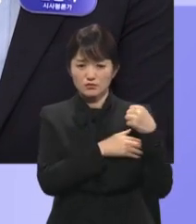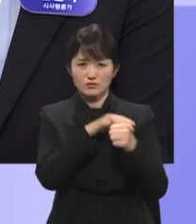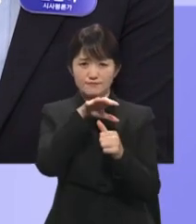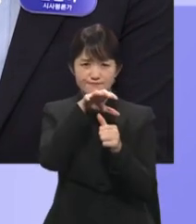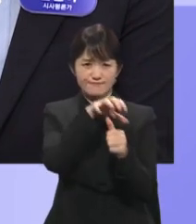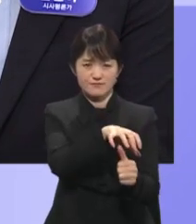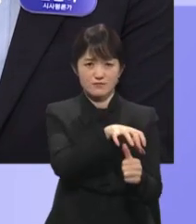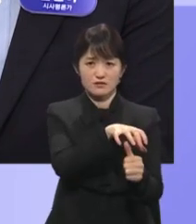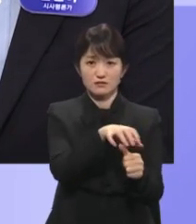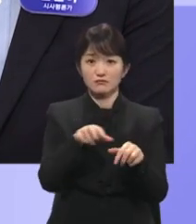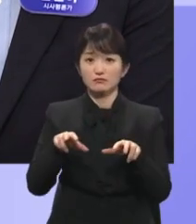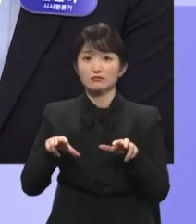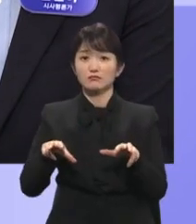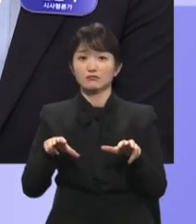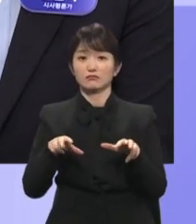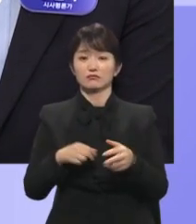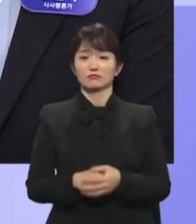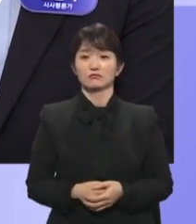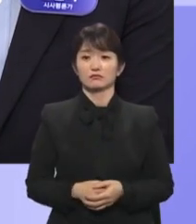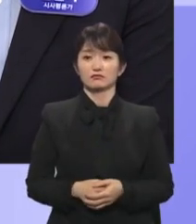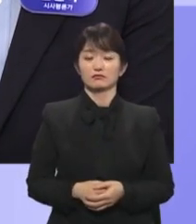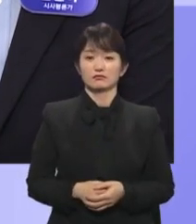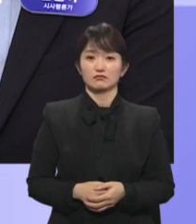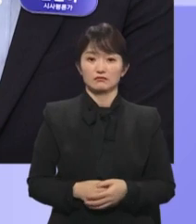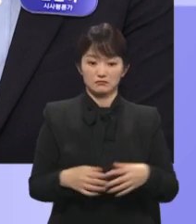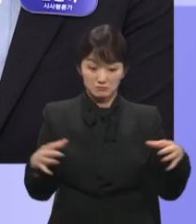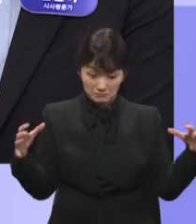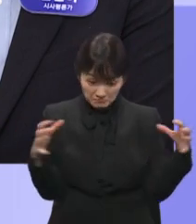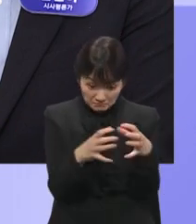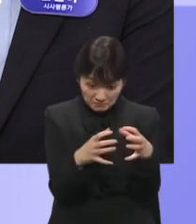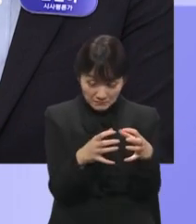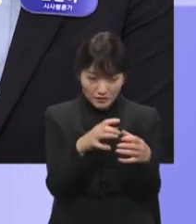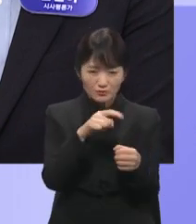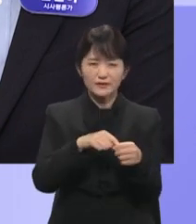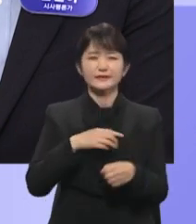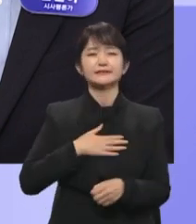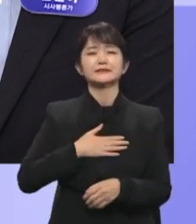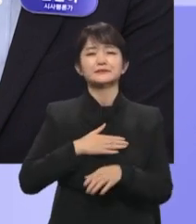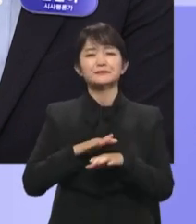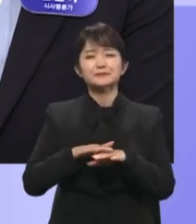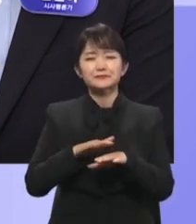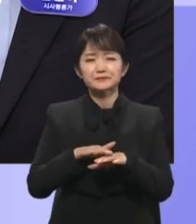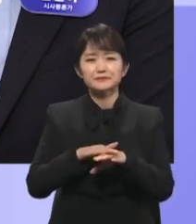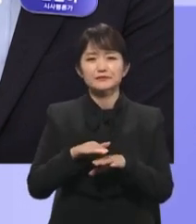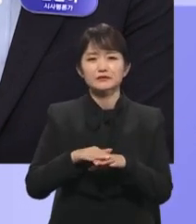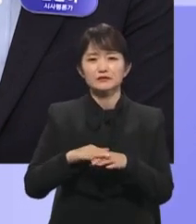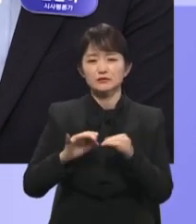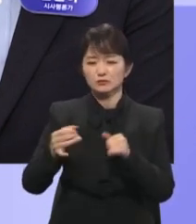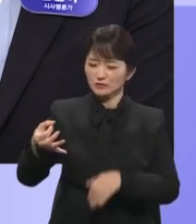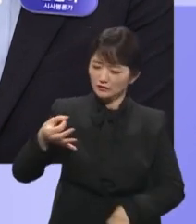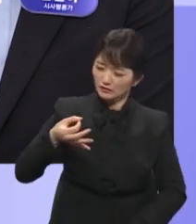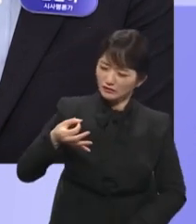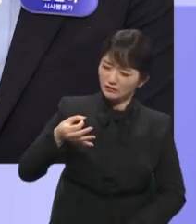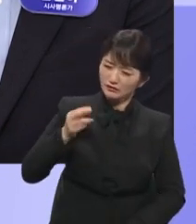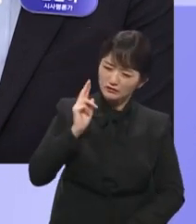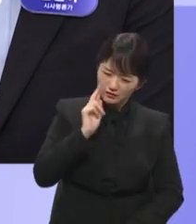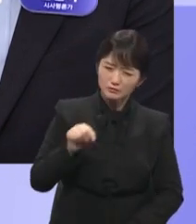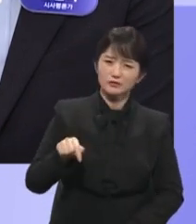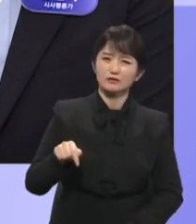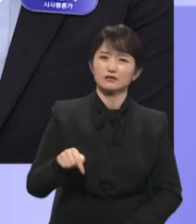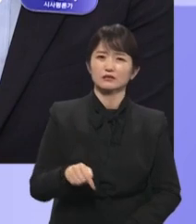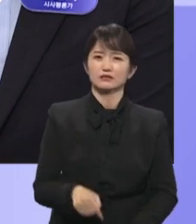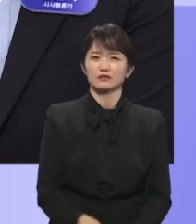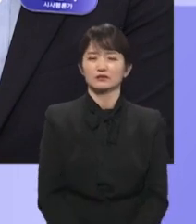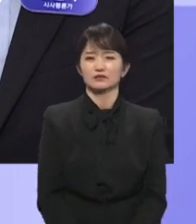놓고서는 이제 와 가지고는 다 통합을 위해서 기분 풀자 이런 식으로 하는 것은 어 국민들이 보시기에도 이건 좀 너무 과한 거 아니냐